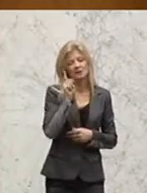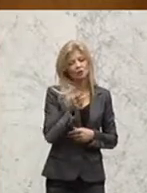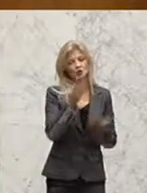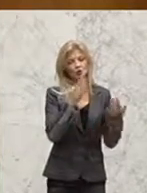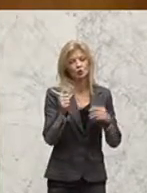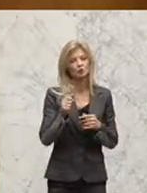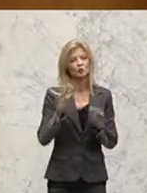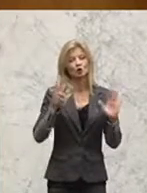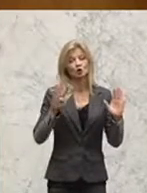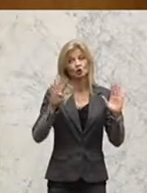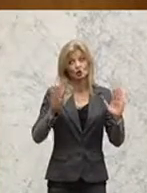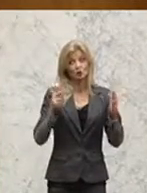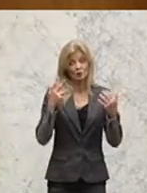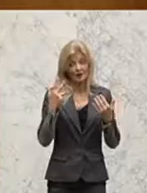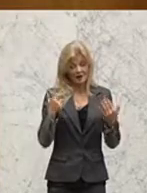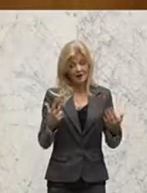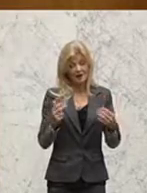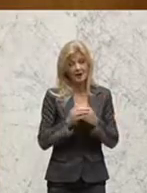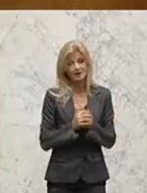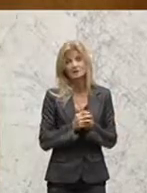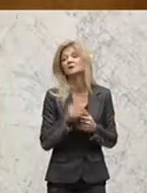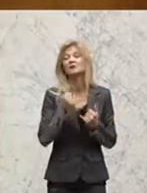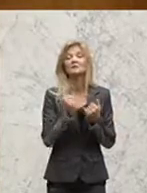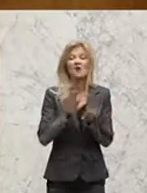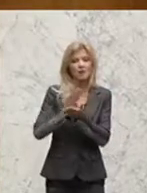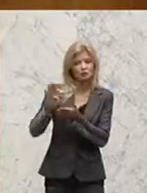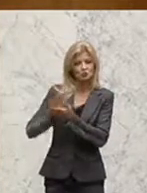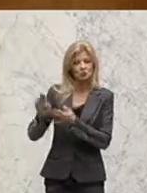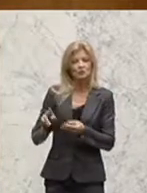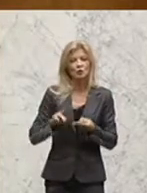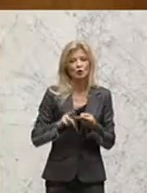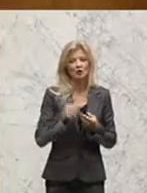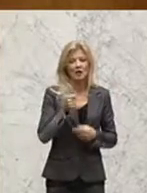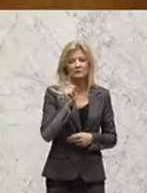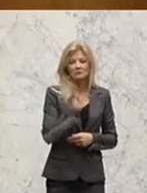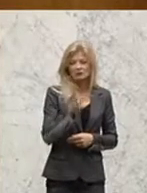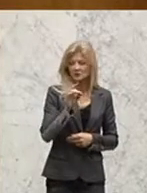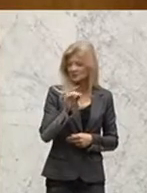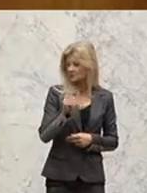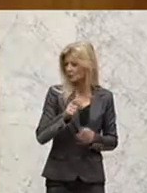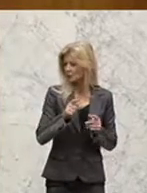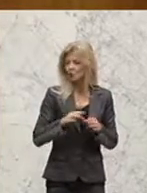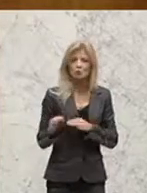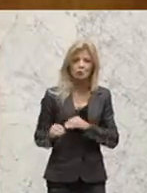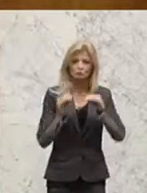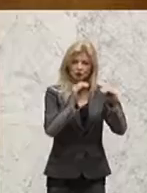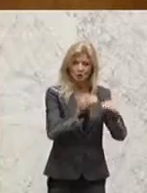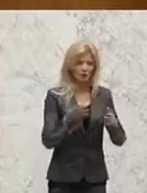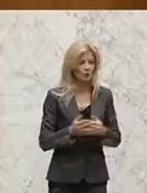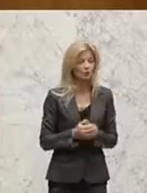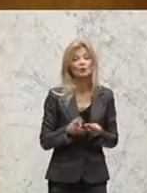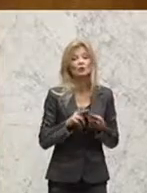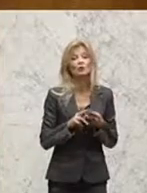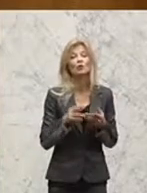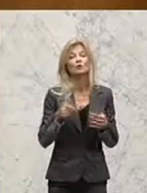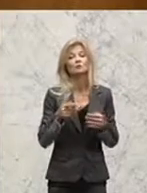und 1010 Dublin-Überstellungen. Weiters gab es 1800 freiwillige